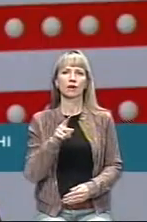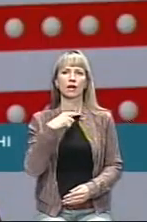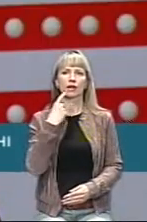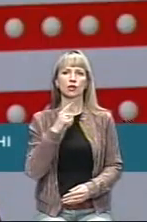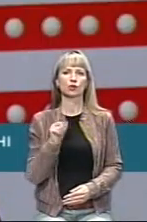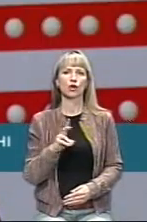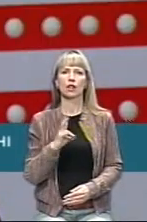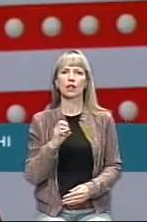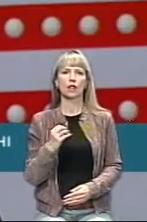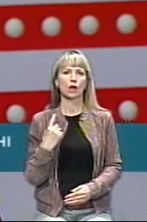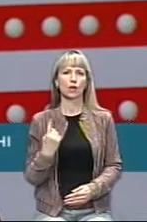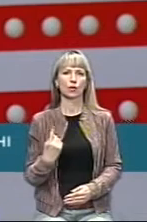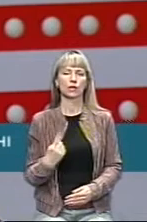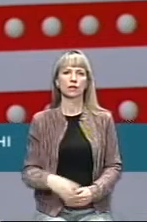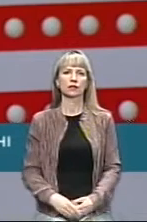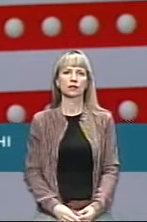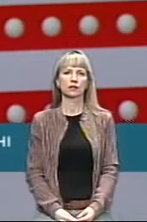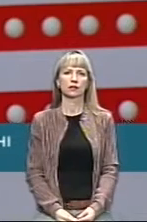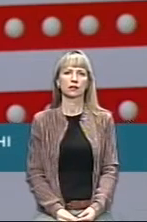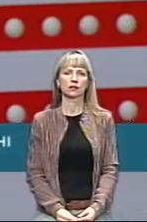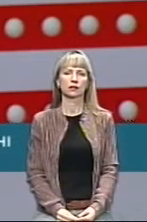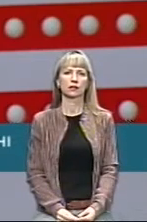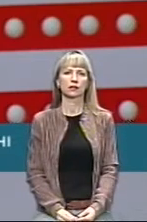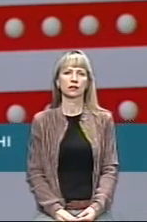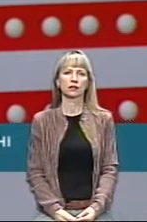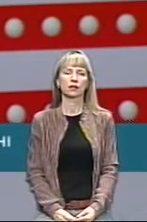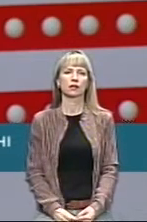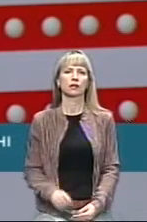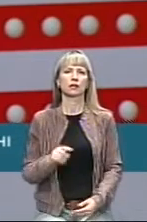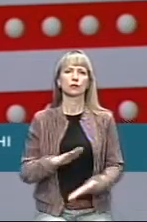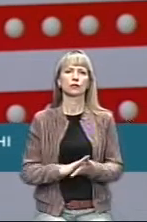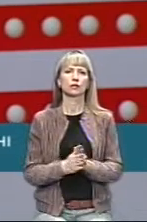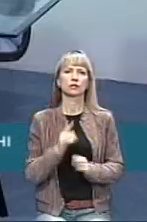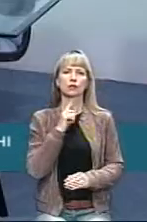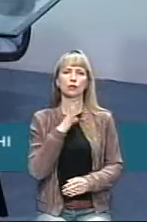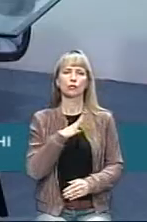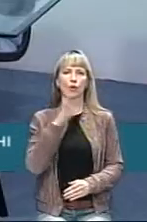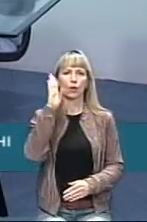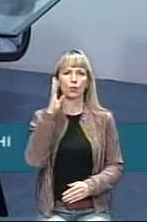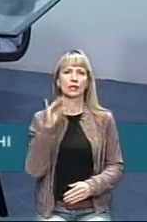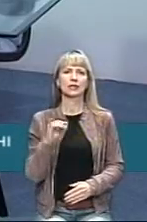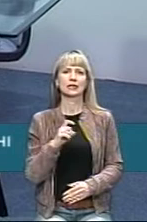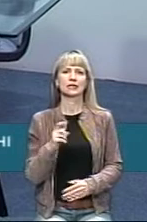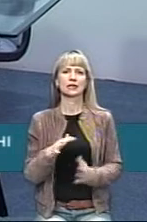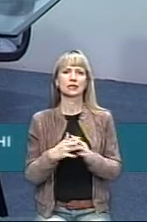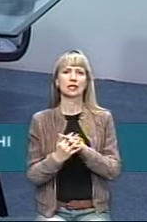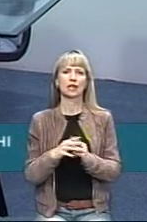не один. Ну, там ситуація складна. Був хлопець із села